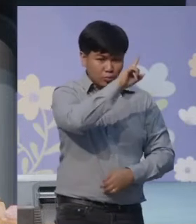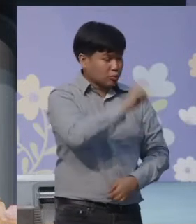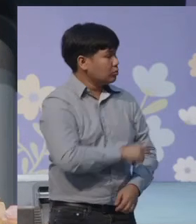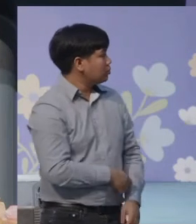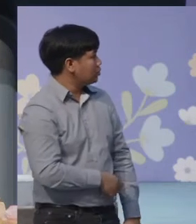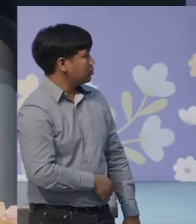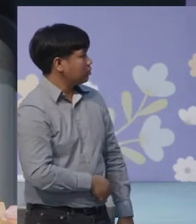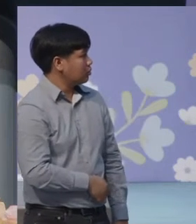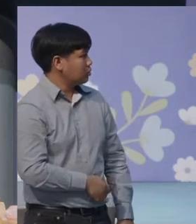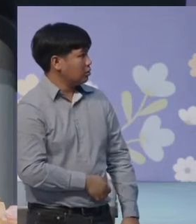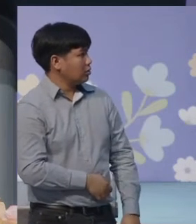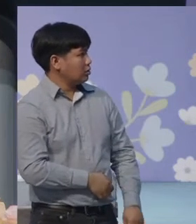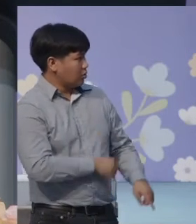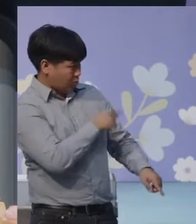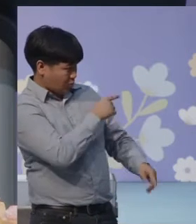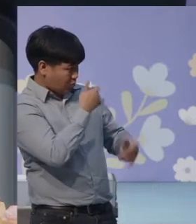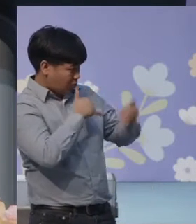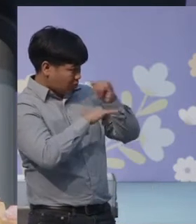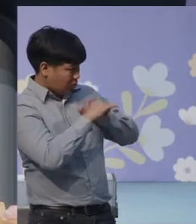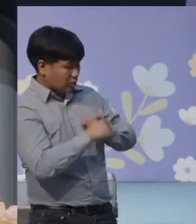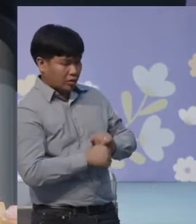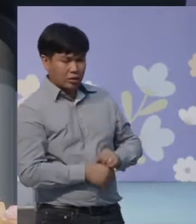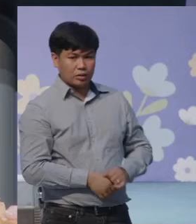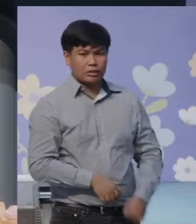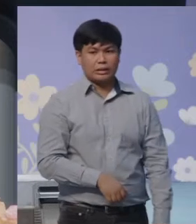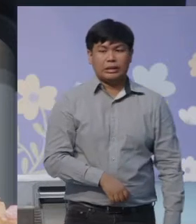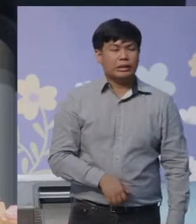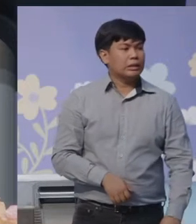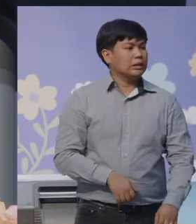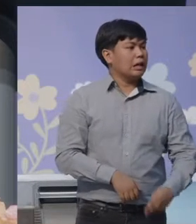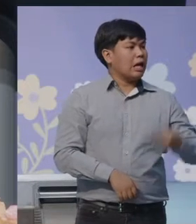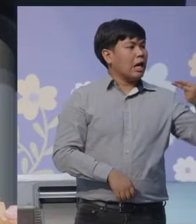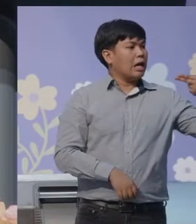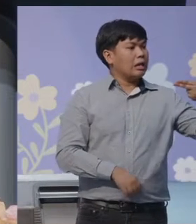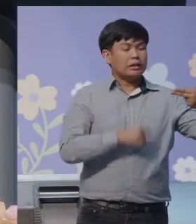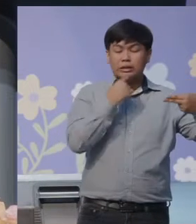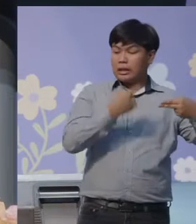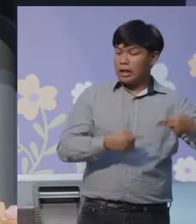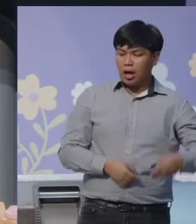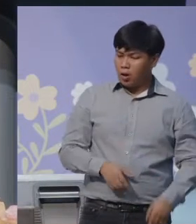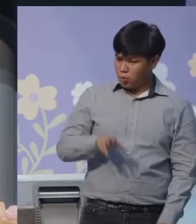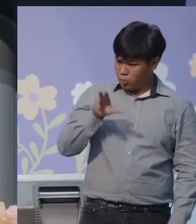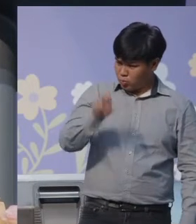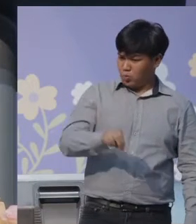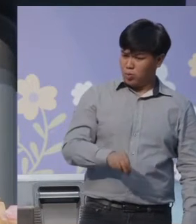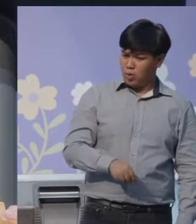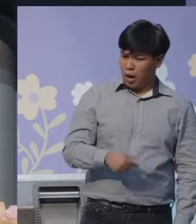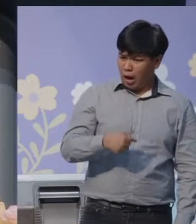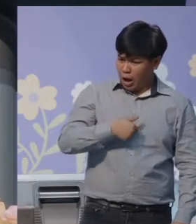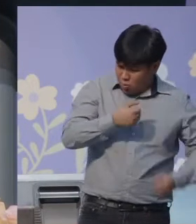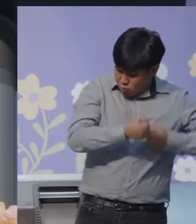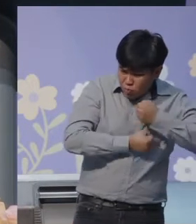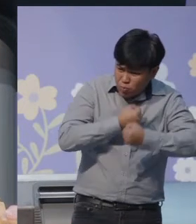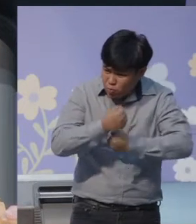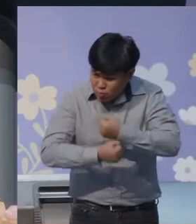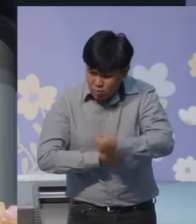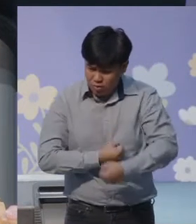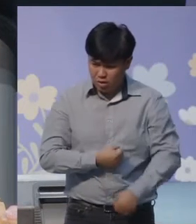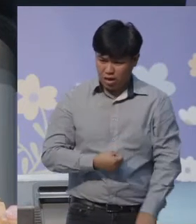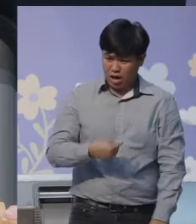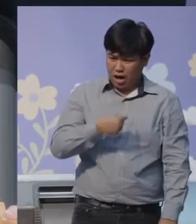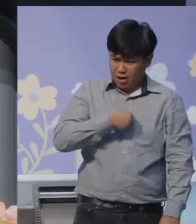mo namang isipin ako'y walang kwentang babae, no? Ako'y nagdadalamhati, nananaghoy